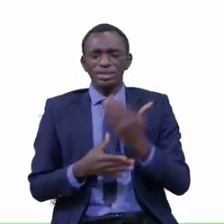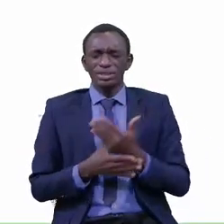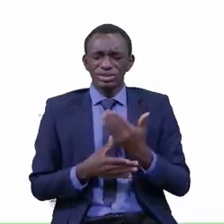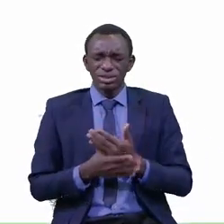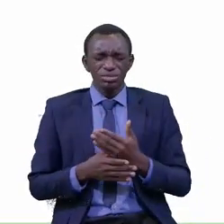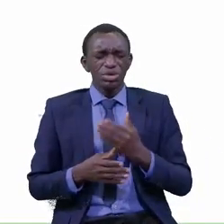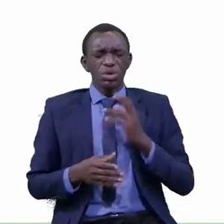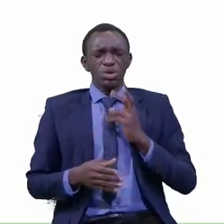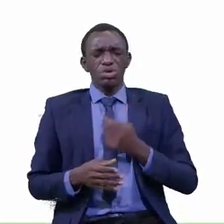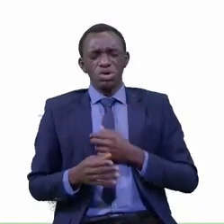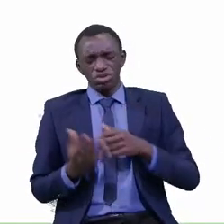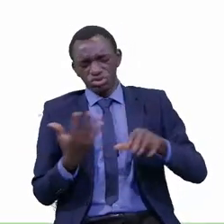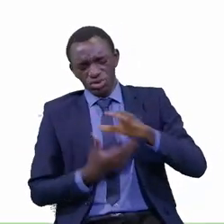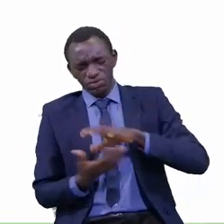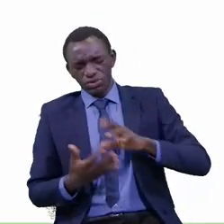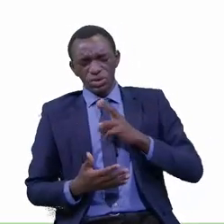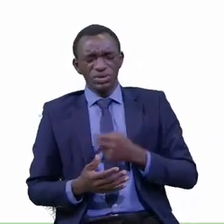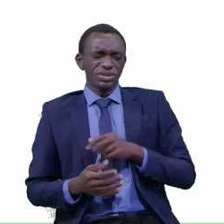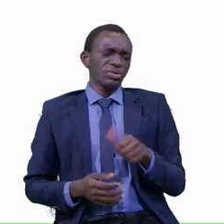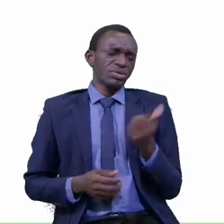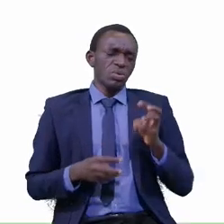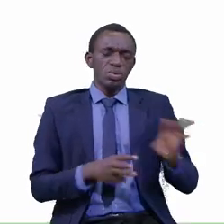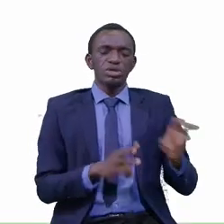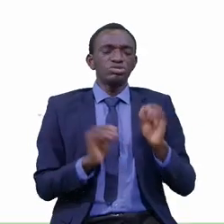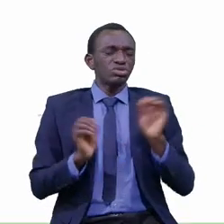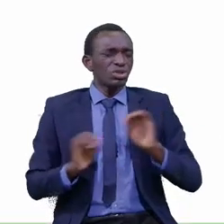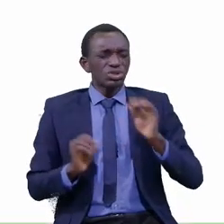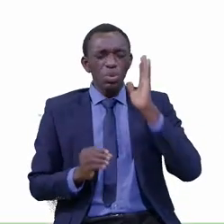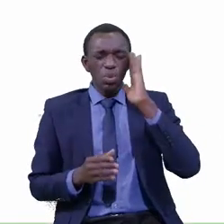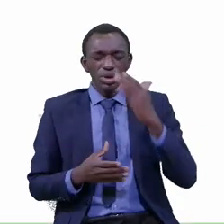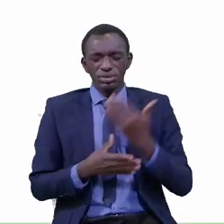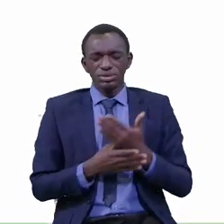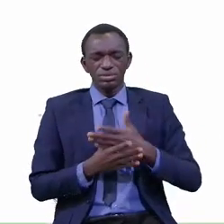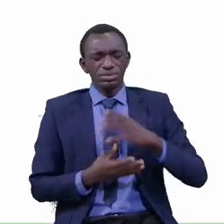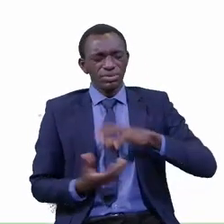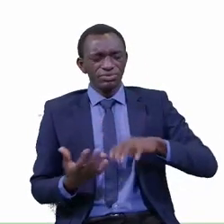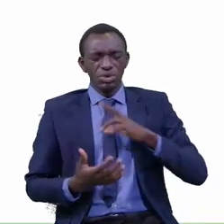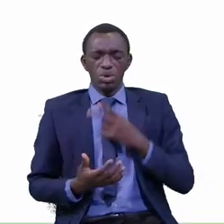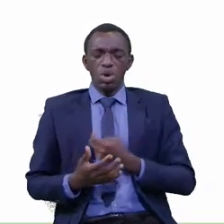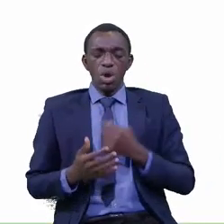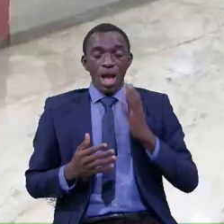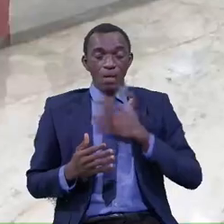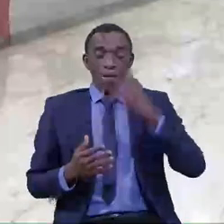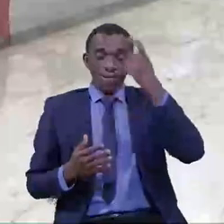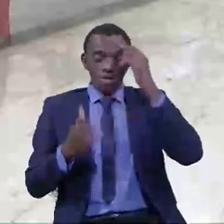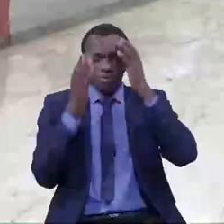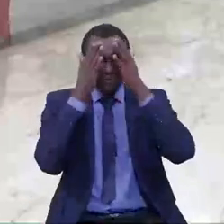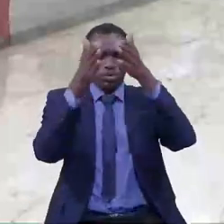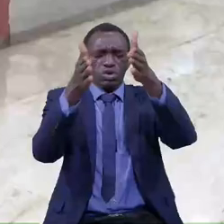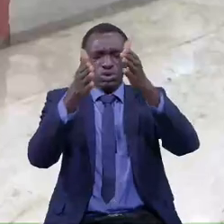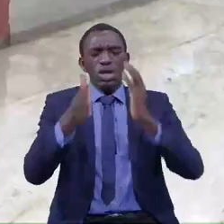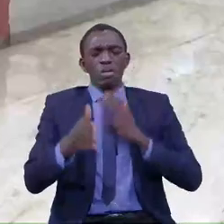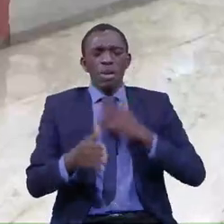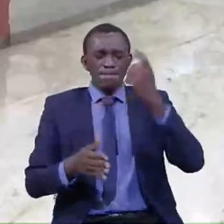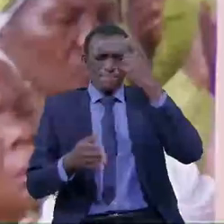ne nous change de direction, que rien ne nous distrait. Pensez focalisé, pensez